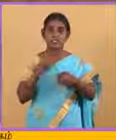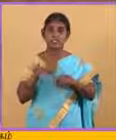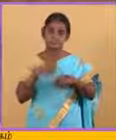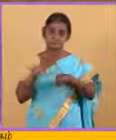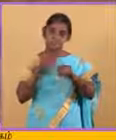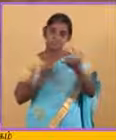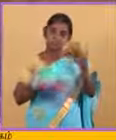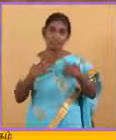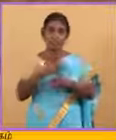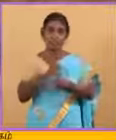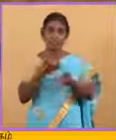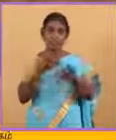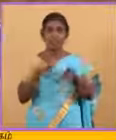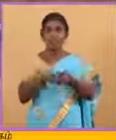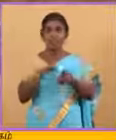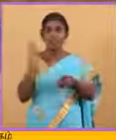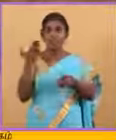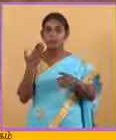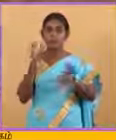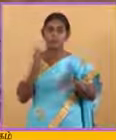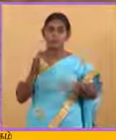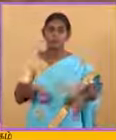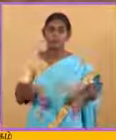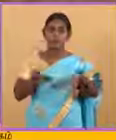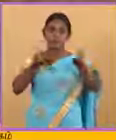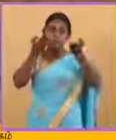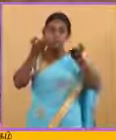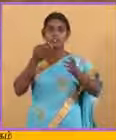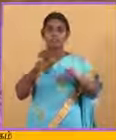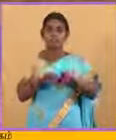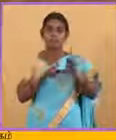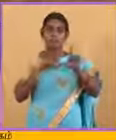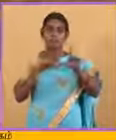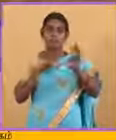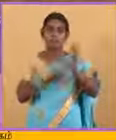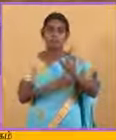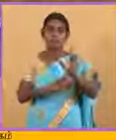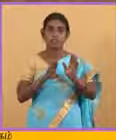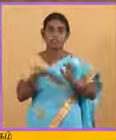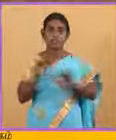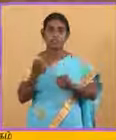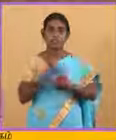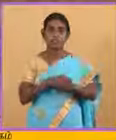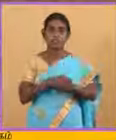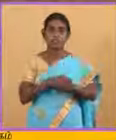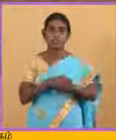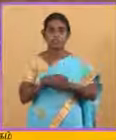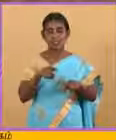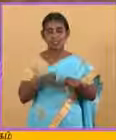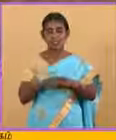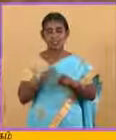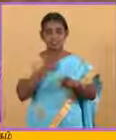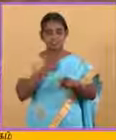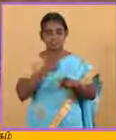வளர்ச்சி அடைந்தது என்ற அடையாளத்தை கொடுக்க முடியும். அப்போ இப்படி பல அடிச்சொற்களை நாமும் உருவாக்க வேண்டும்.